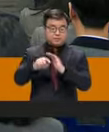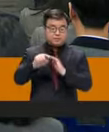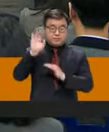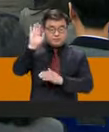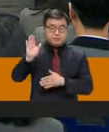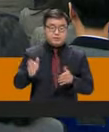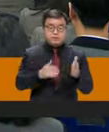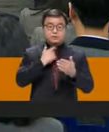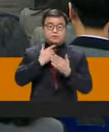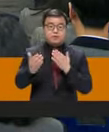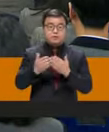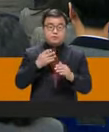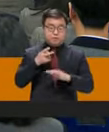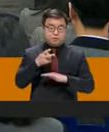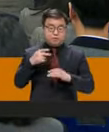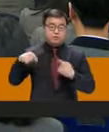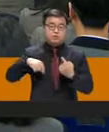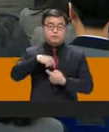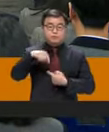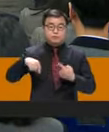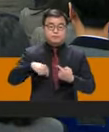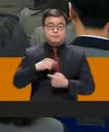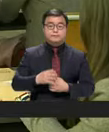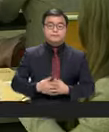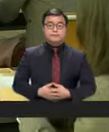체험 버스가 운영됩니다. 이수민 기자입니다.